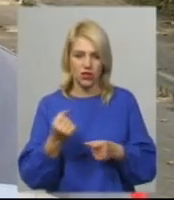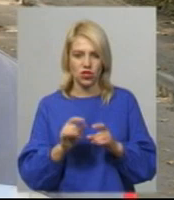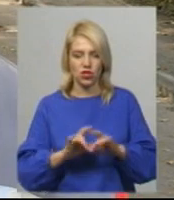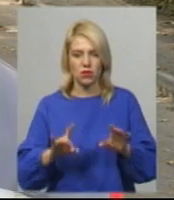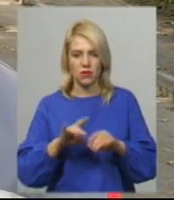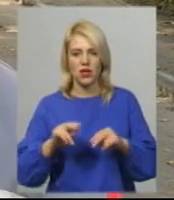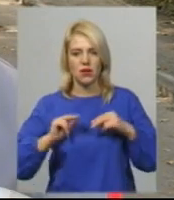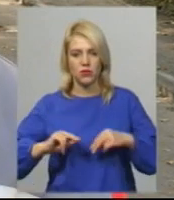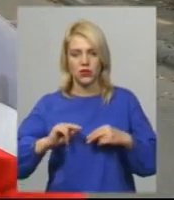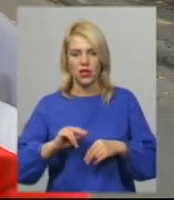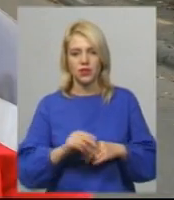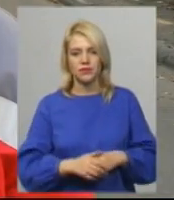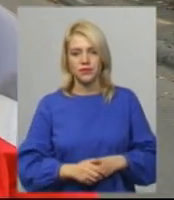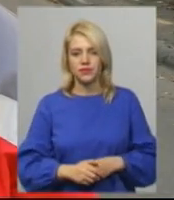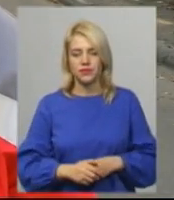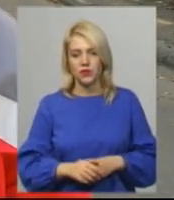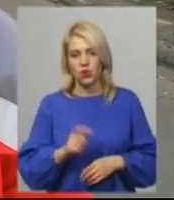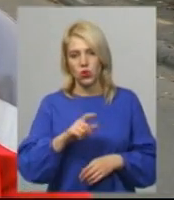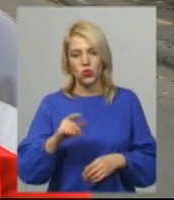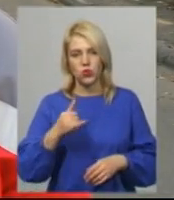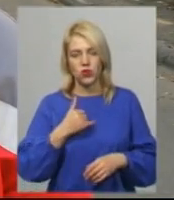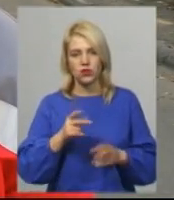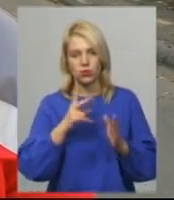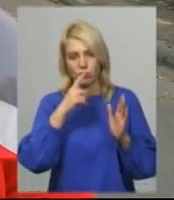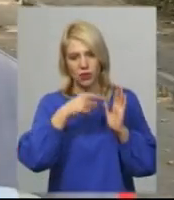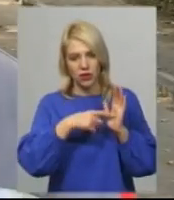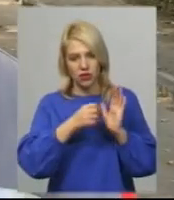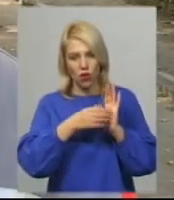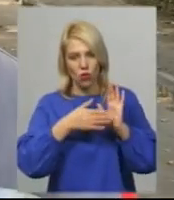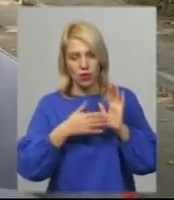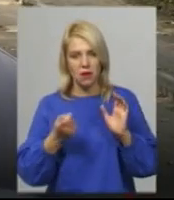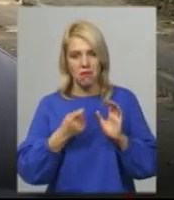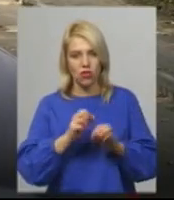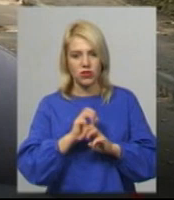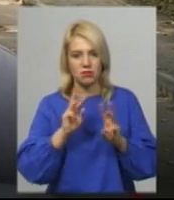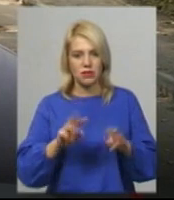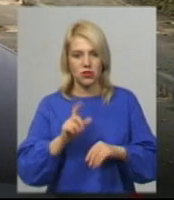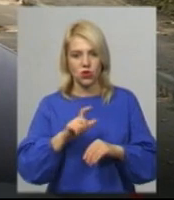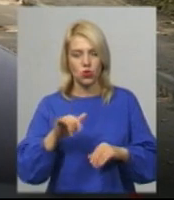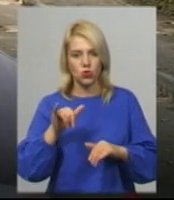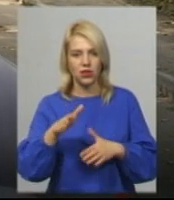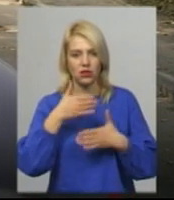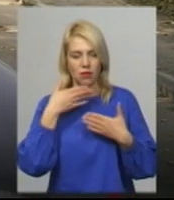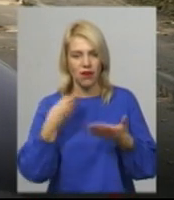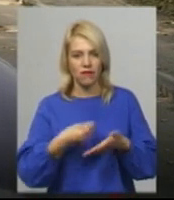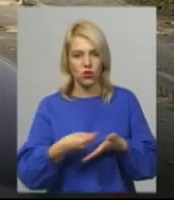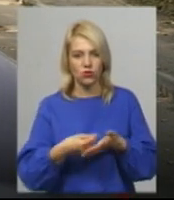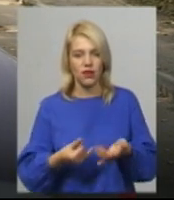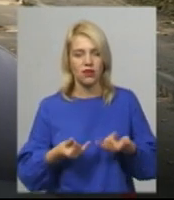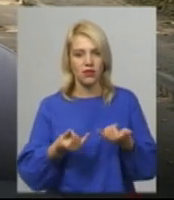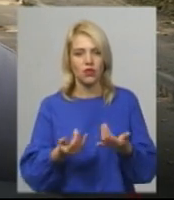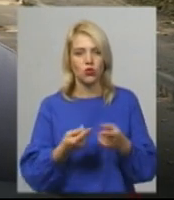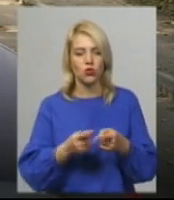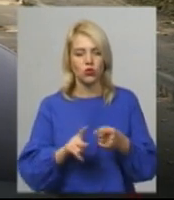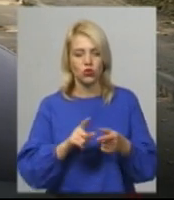допомоги Григорій Ратушняк. Люди в нас, які попадають на облік, малозабезпечені люди. І в них немає фінансування для того, щоб